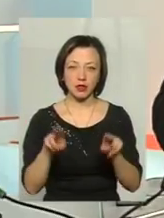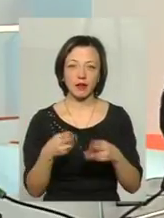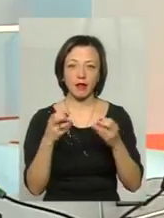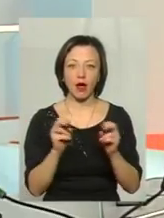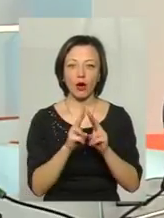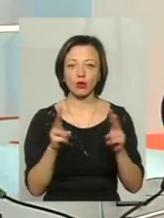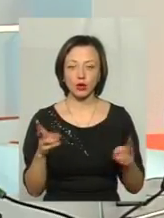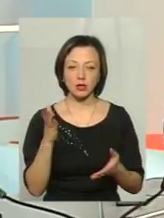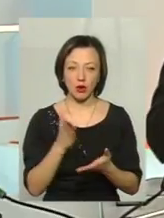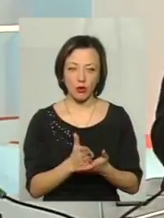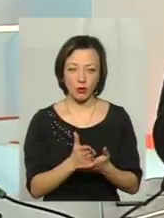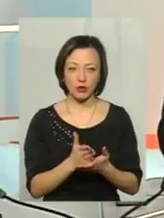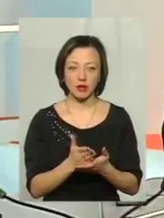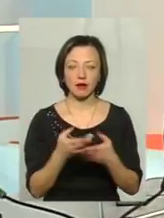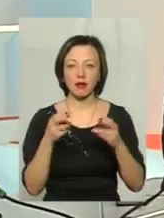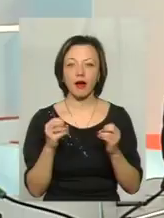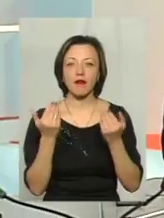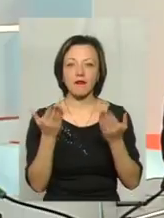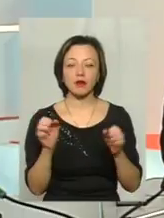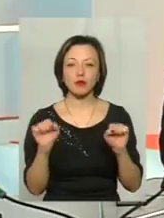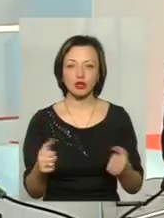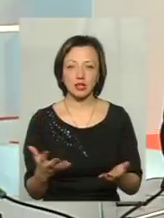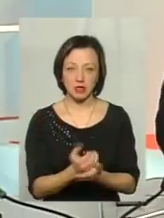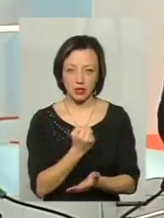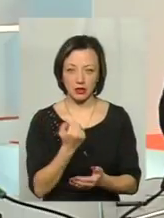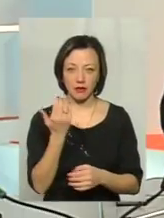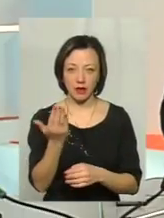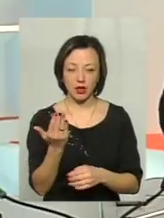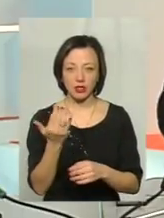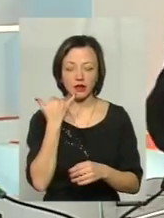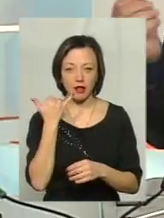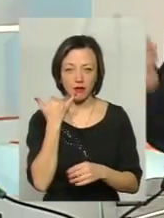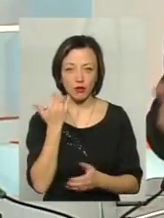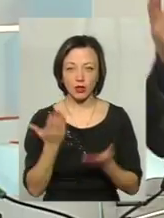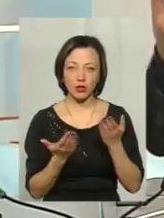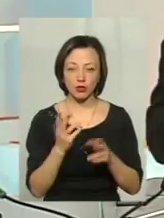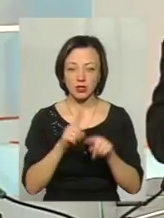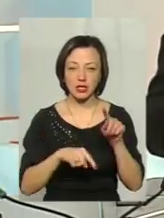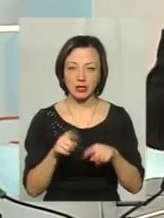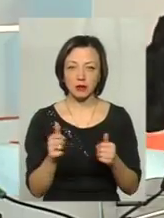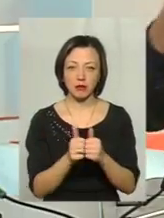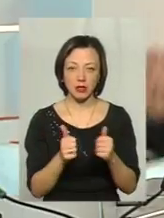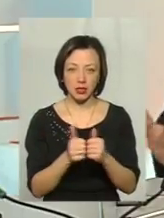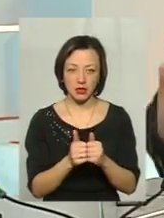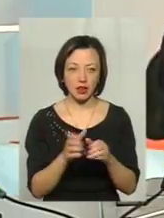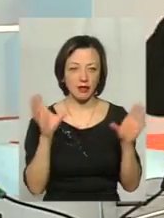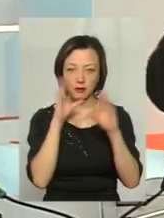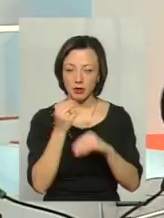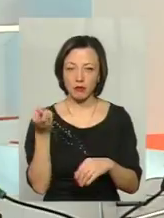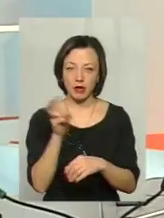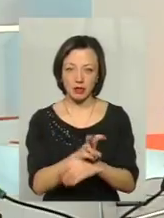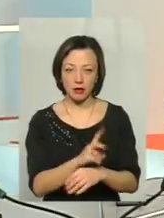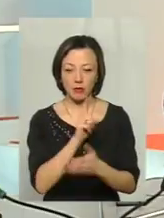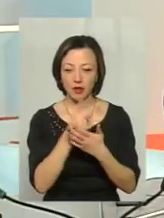хто знаходиться і де вас можна знайти, ваші телефони, якщо хтось з рідних, близьких не спів прийти, він